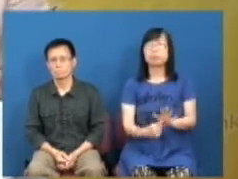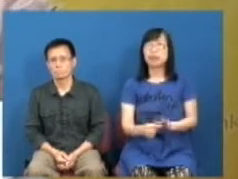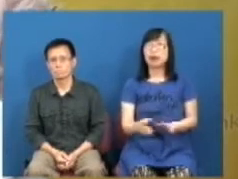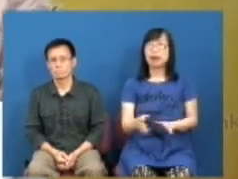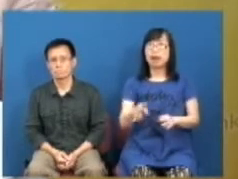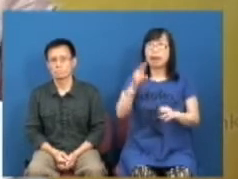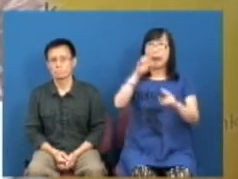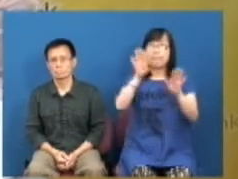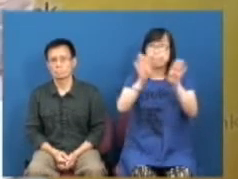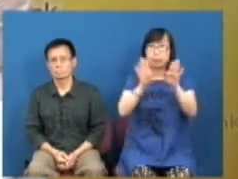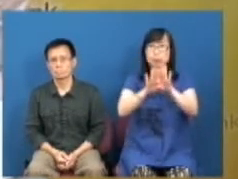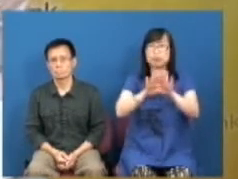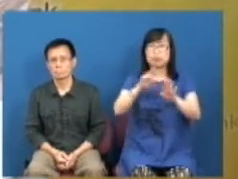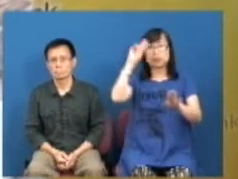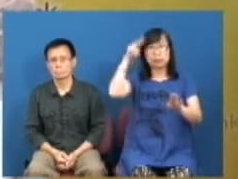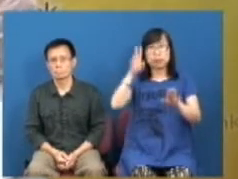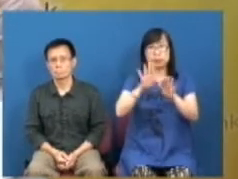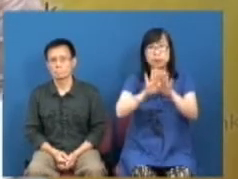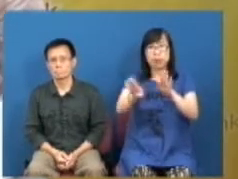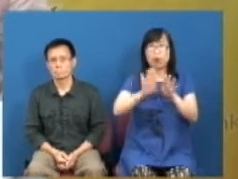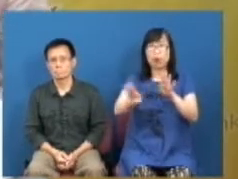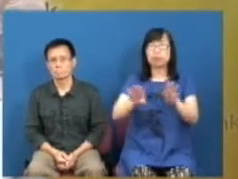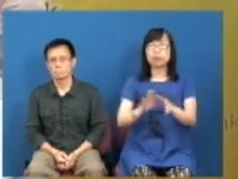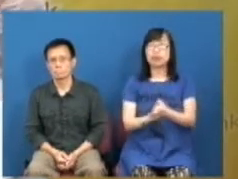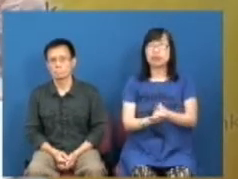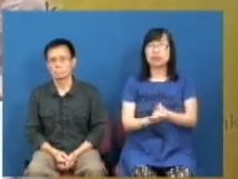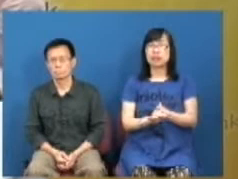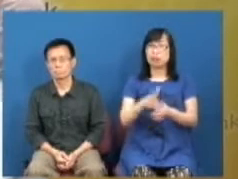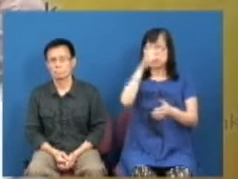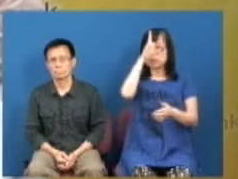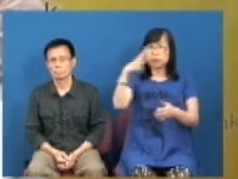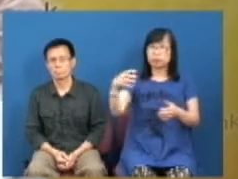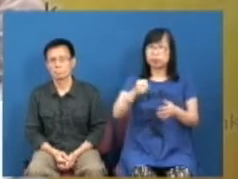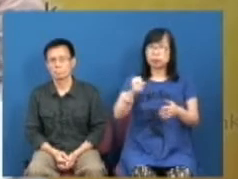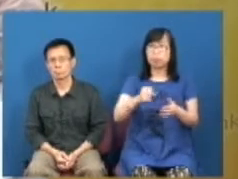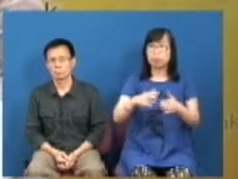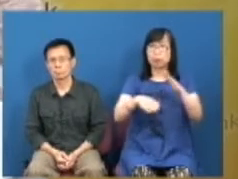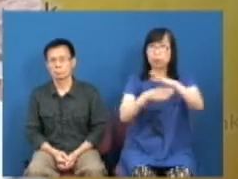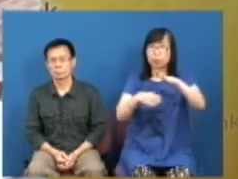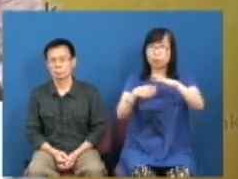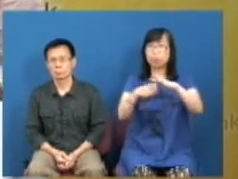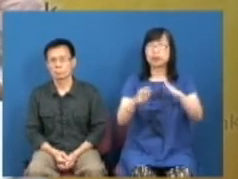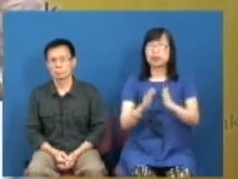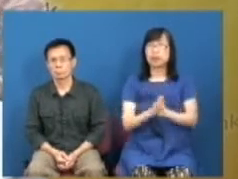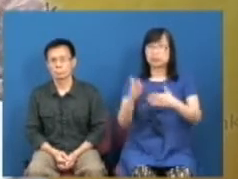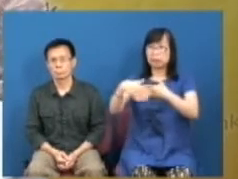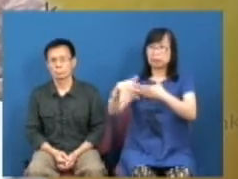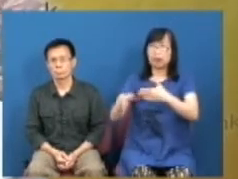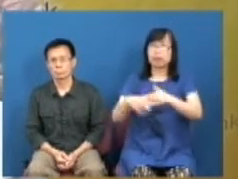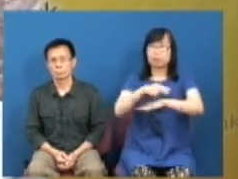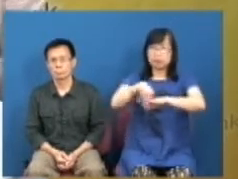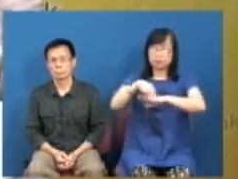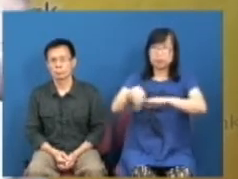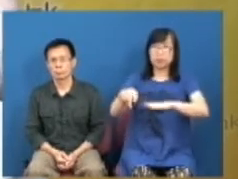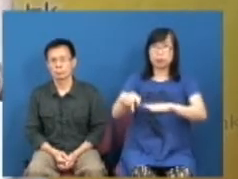門上開，咁門上開就冇得講啦，即係我哋政府嘅總部。咁其他新嘅發展地方咧，你佢哋嘅計劃就係咁